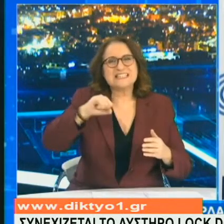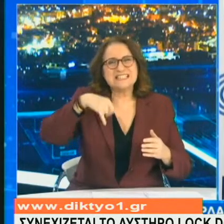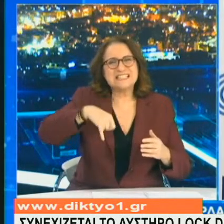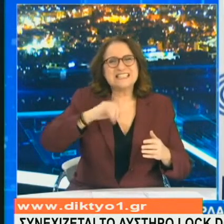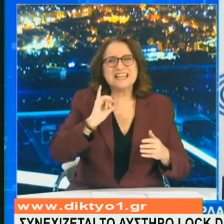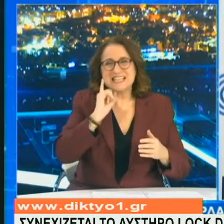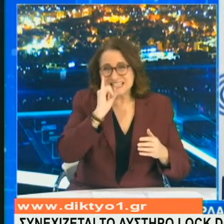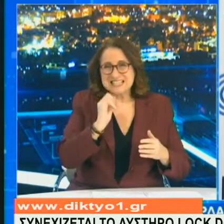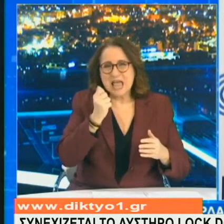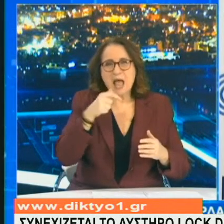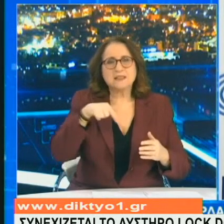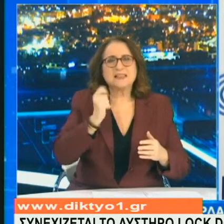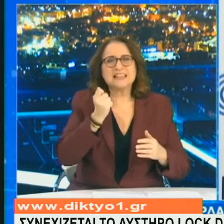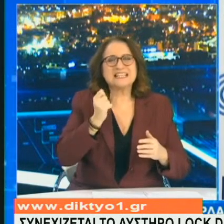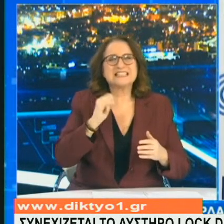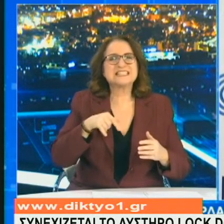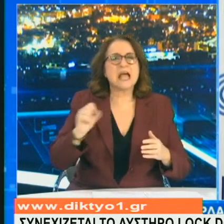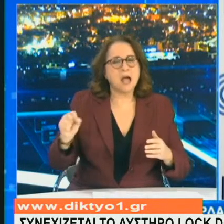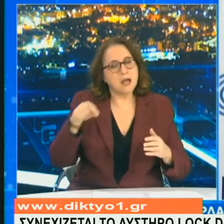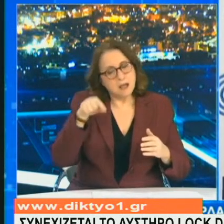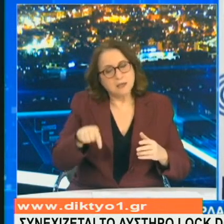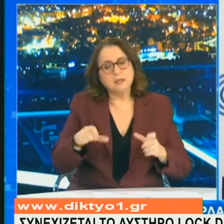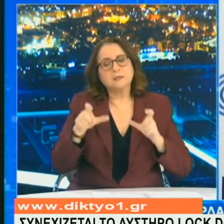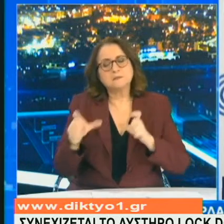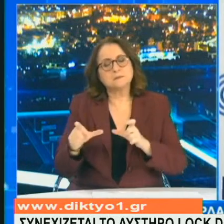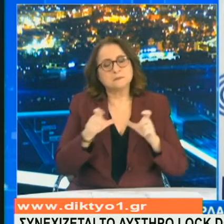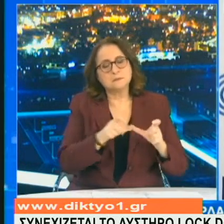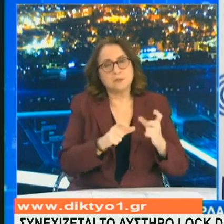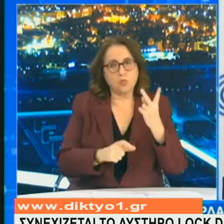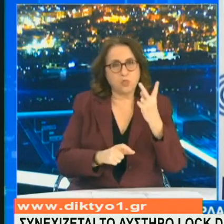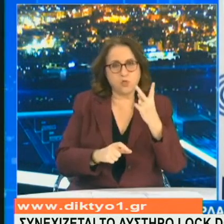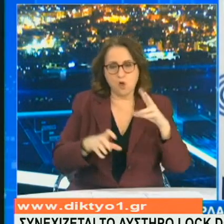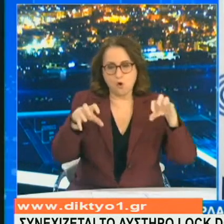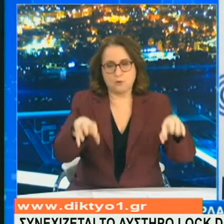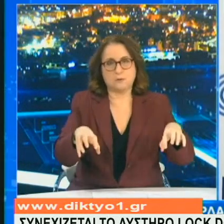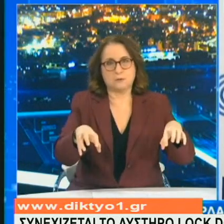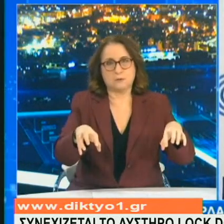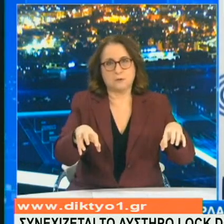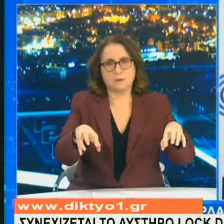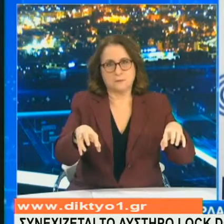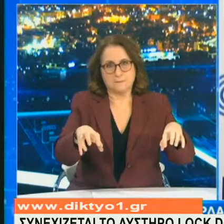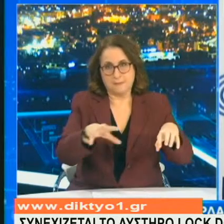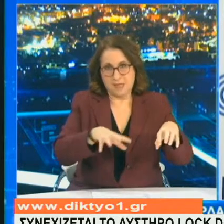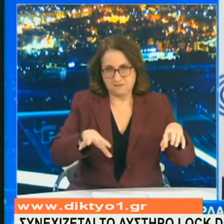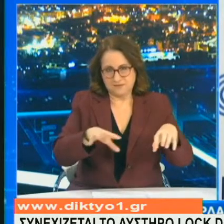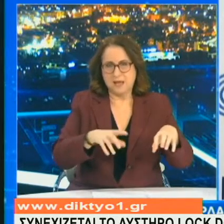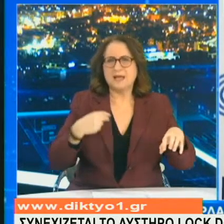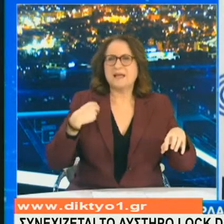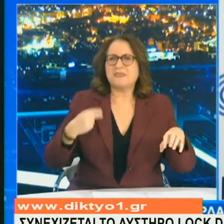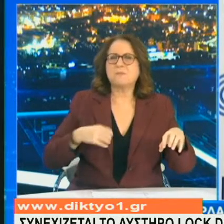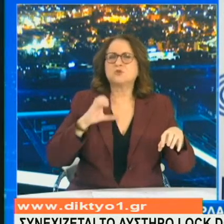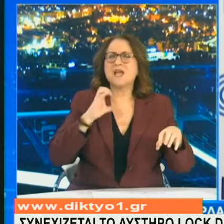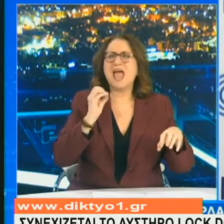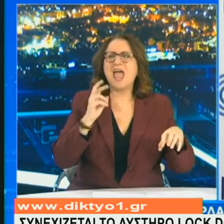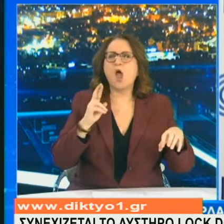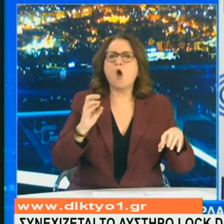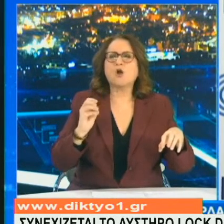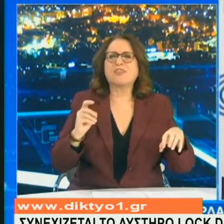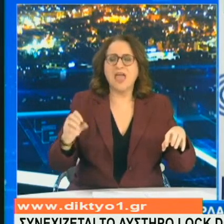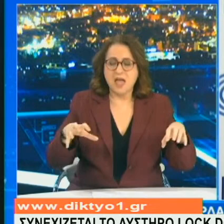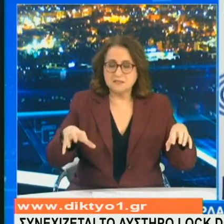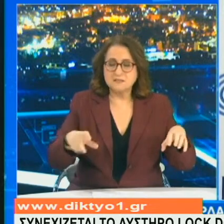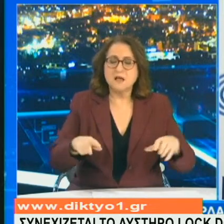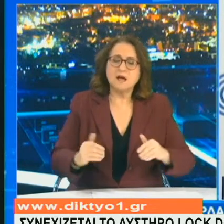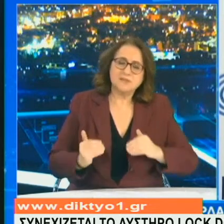των περιοχών αυτών. Στην περίπτωση του Κρόκου και της Σιάτιστας, καθώς και του Δήμου Εορδέας, τα μέτρα παρατείνονται μέχρι τη